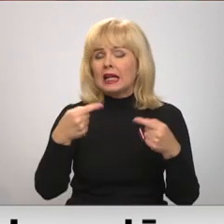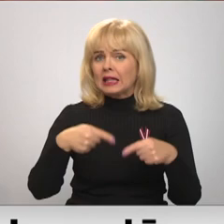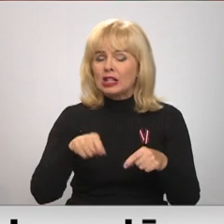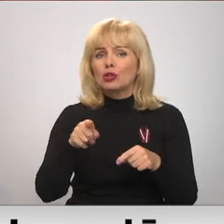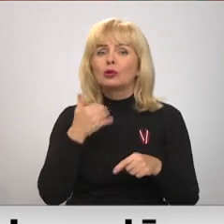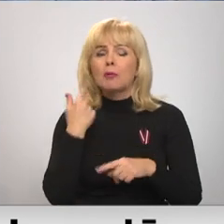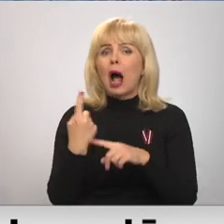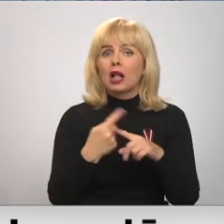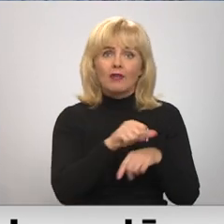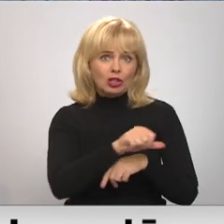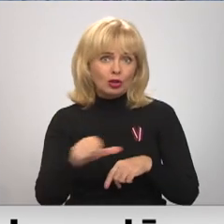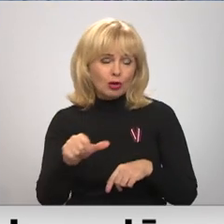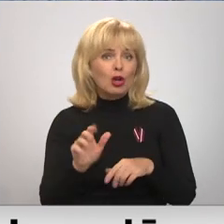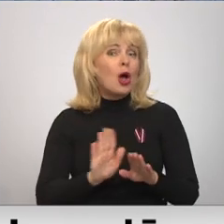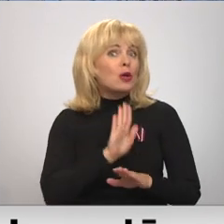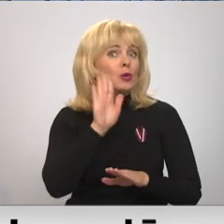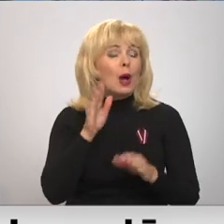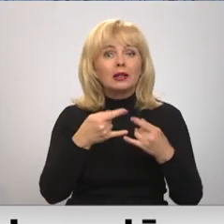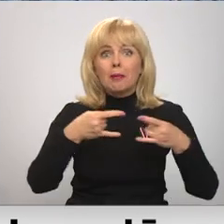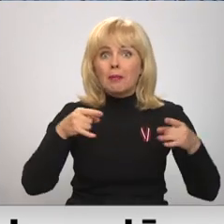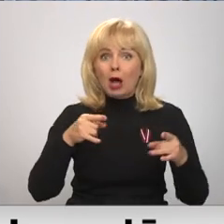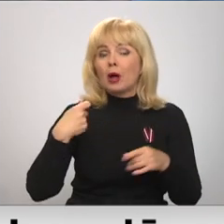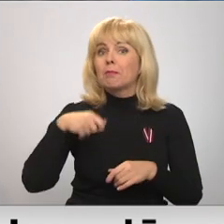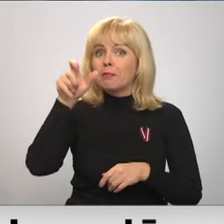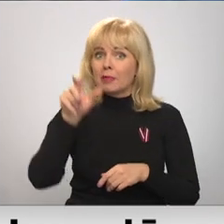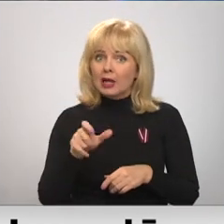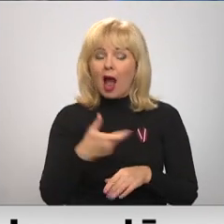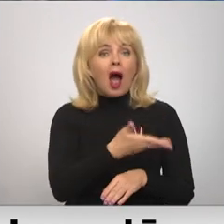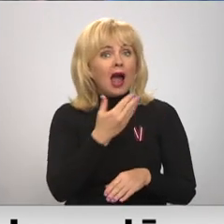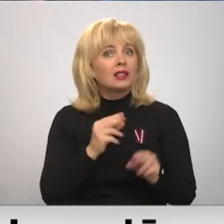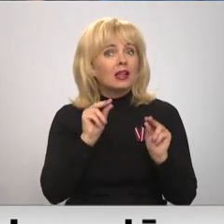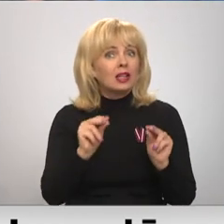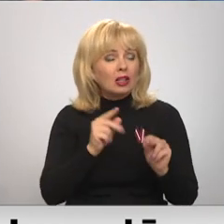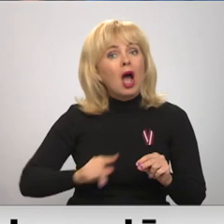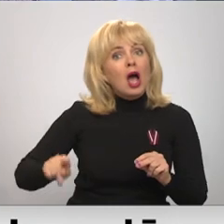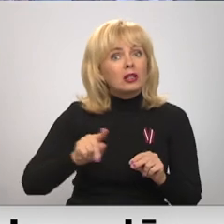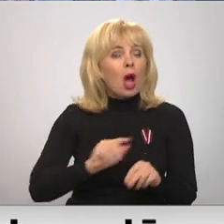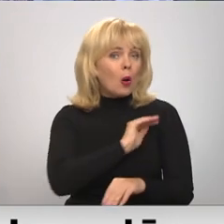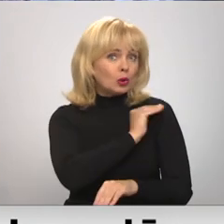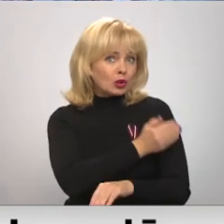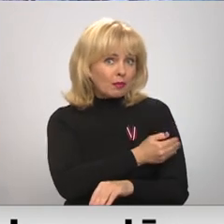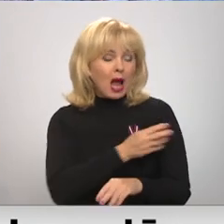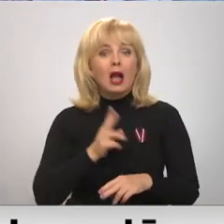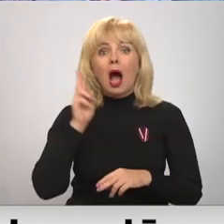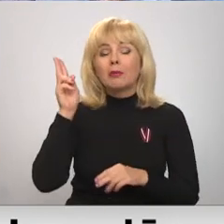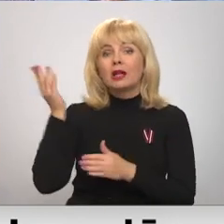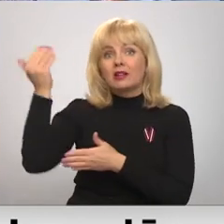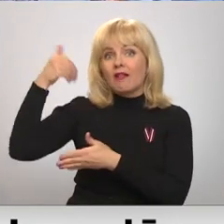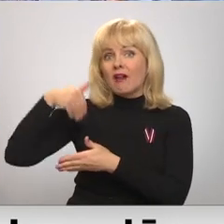robežas. Šodien raidījumā Rīta panorāma prezidents aicināja ticēt tautas spēkam, kurā apliecina vēstures